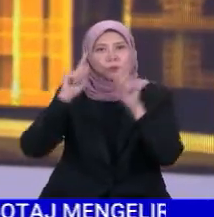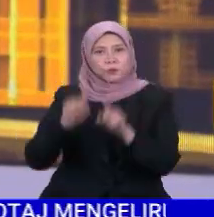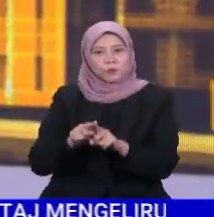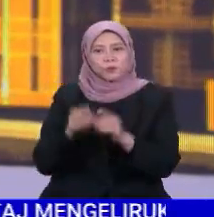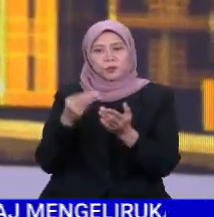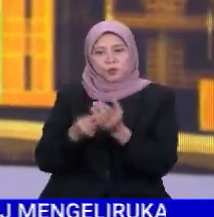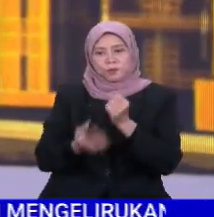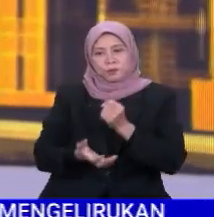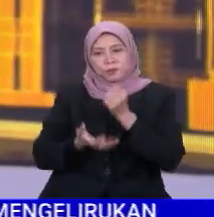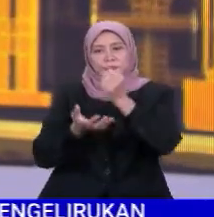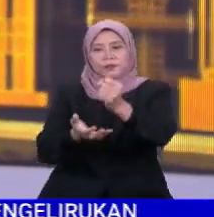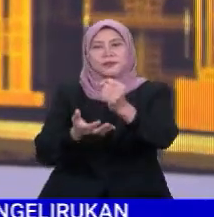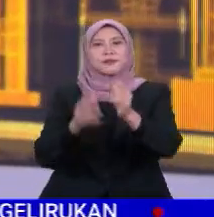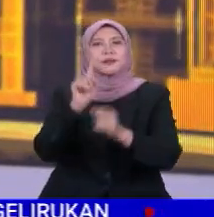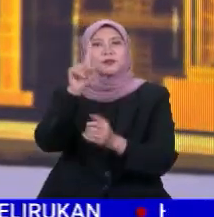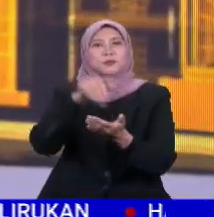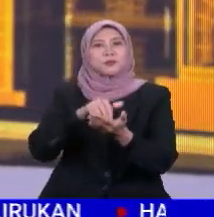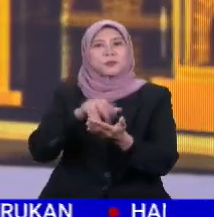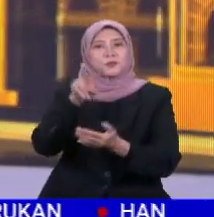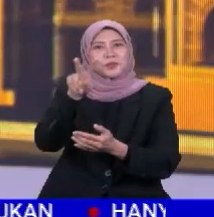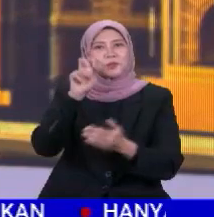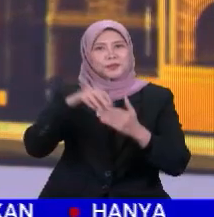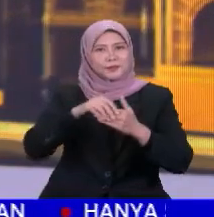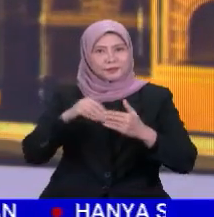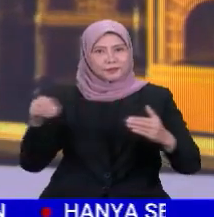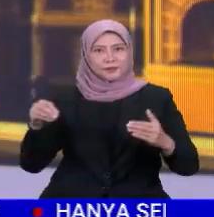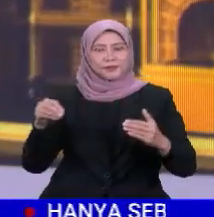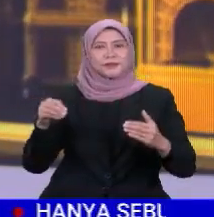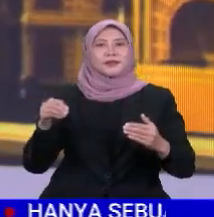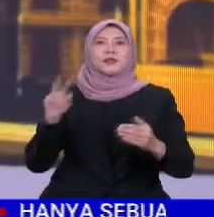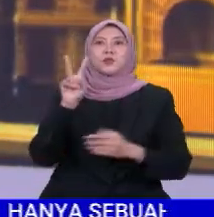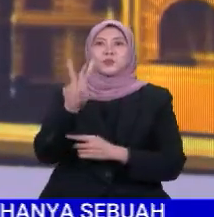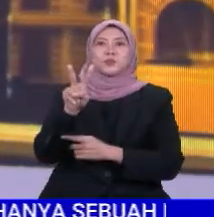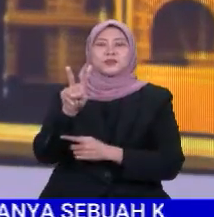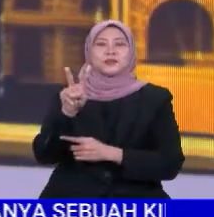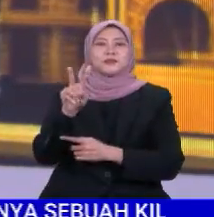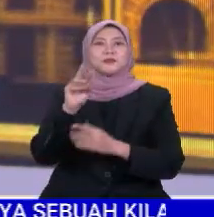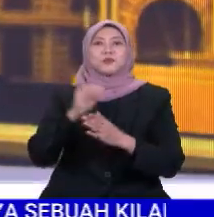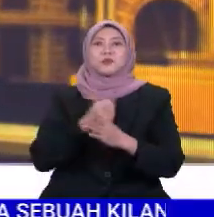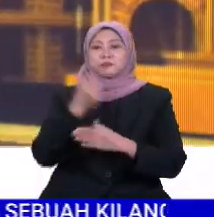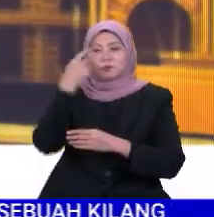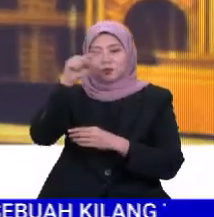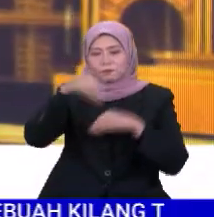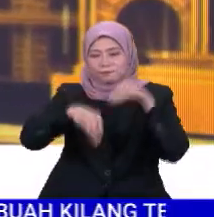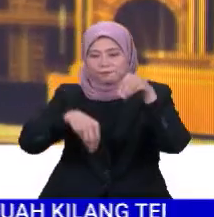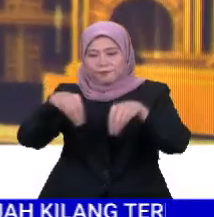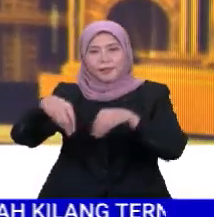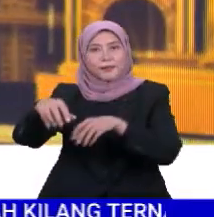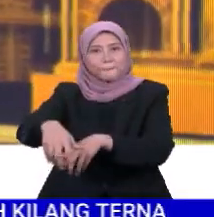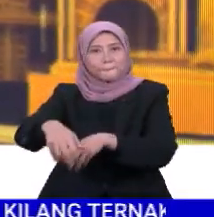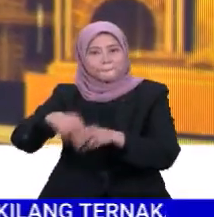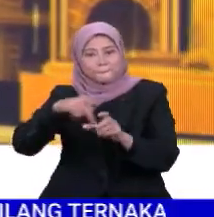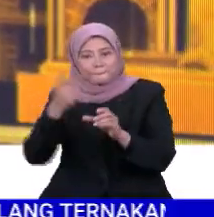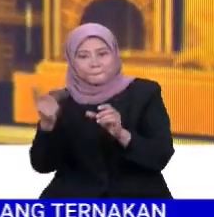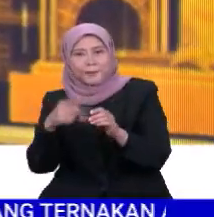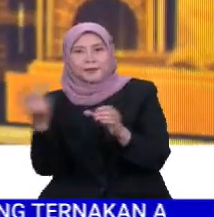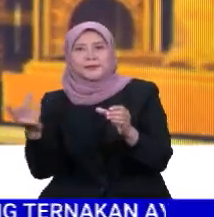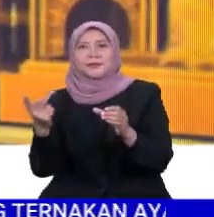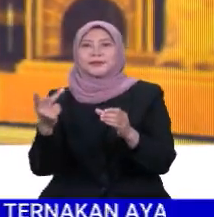menyalurkan bantuan bertugas 1200mg sepanjang dua musim keseluruhan tanaman padi kepada golongan